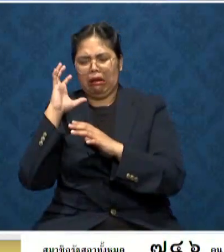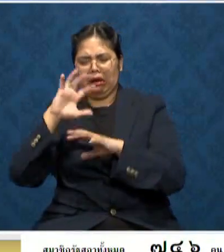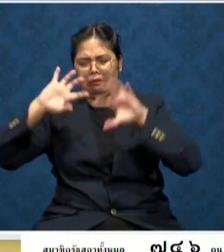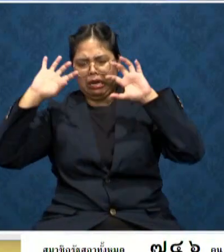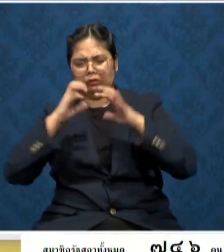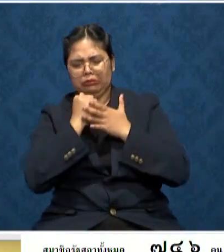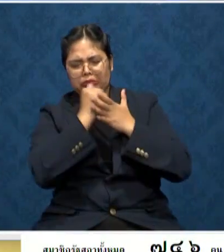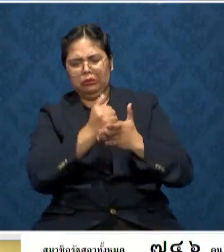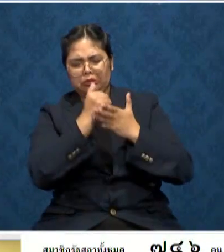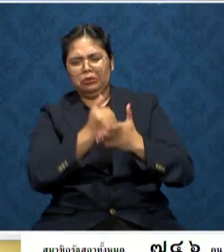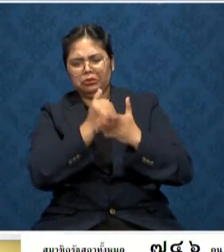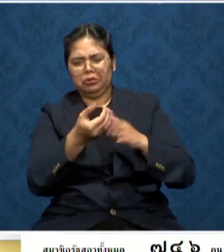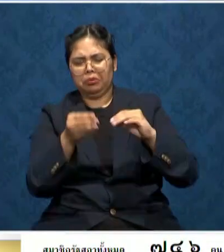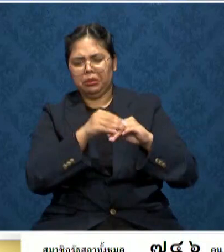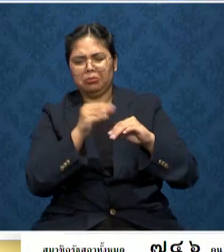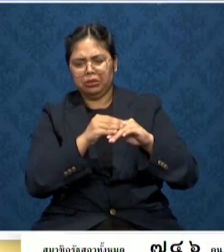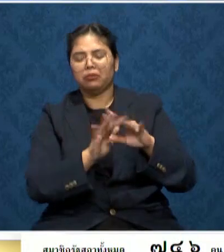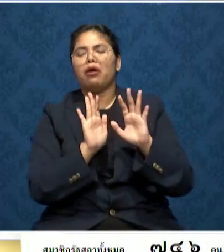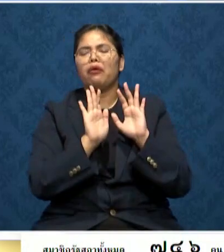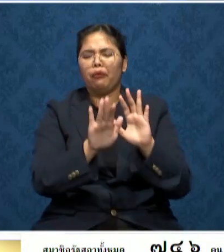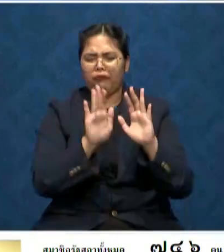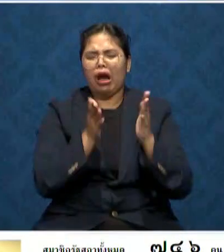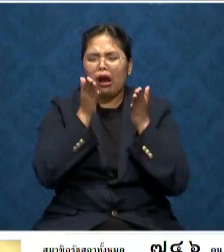เป็นคน